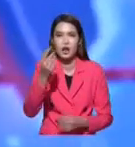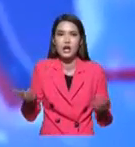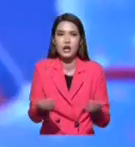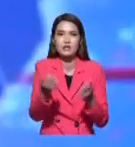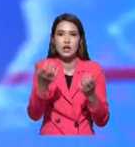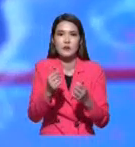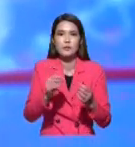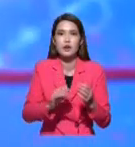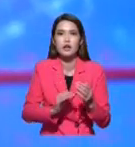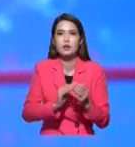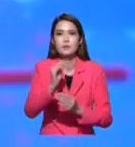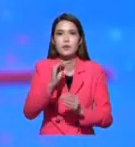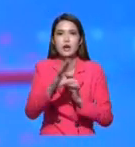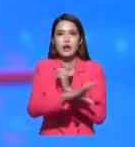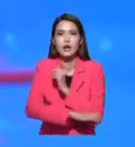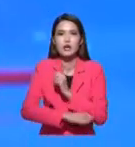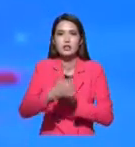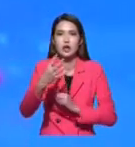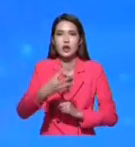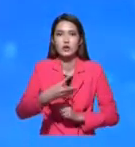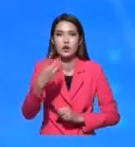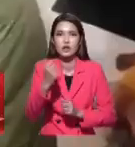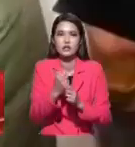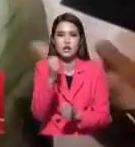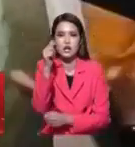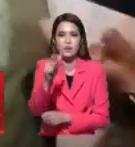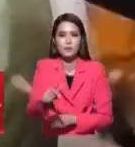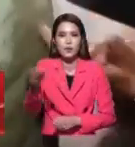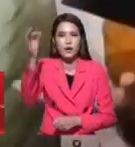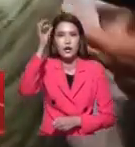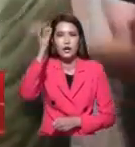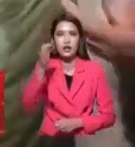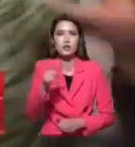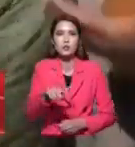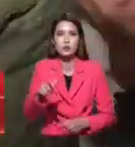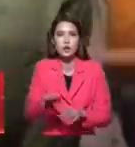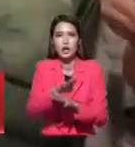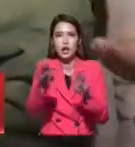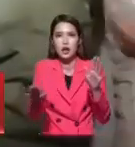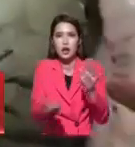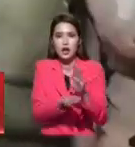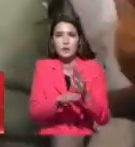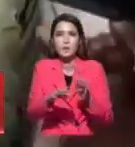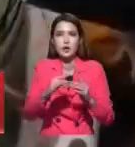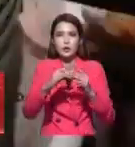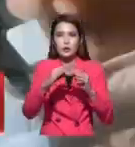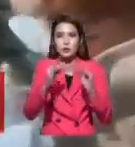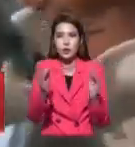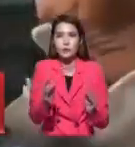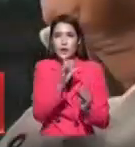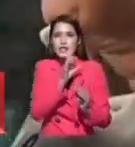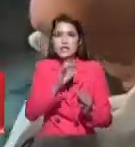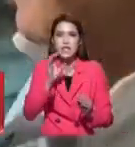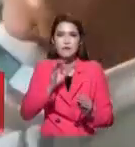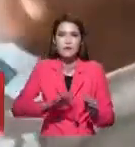спасатели подняли на поверхность последнего 41-го рабочего. Напомню, люди оказались под завалами обрушившегося тоннеля в северном